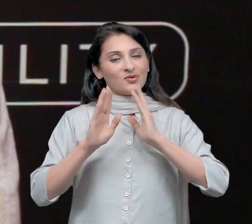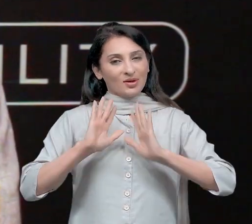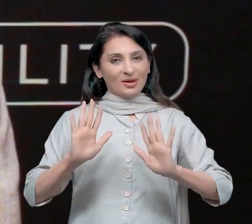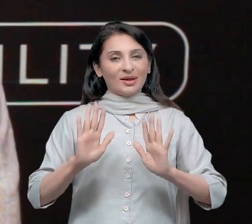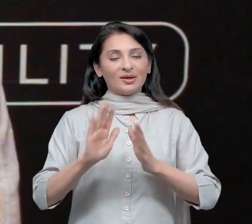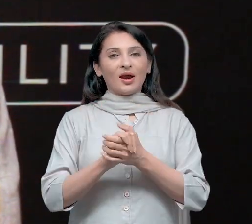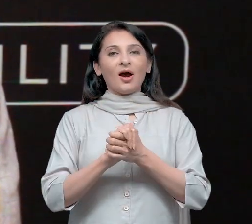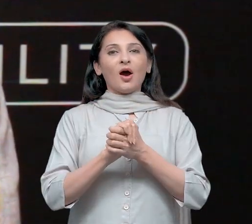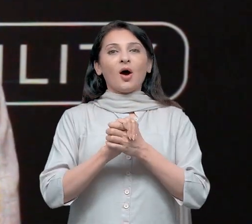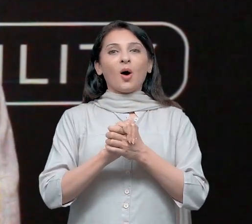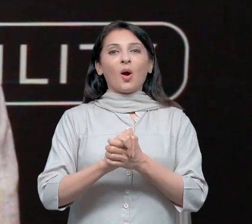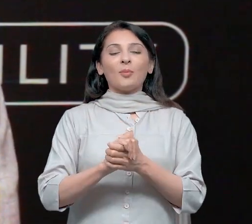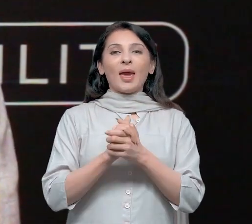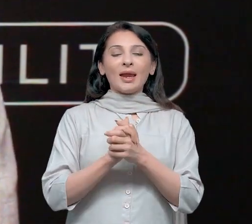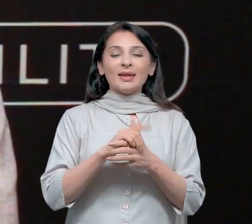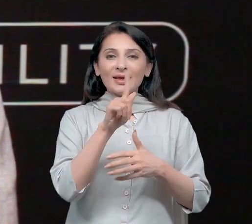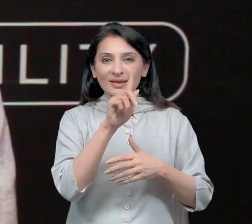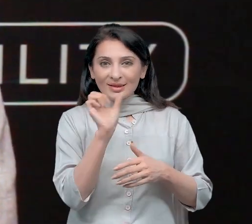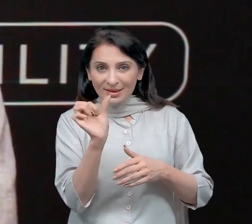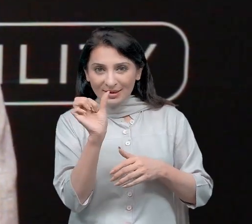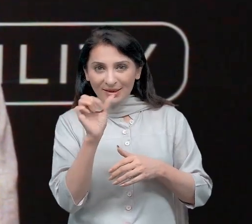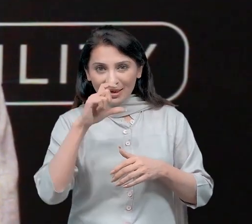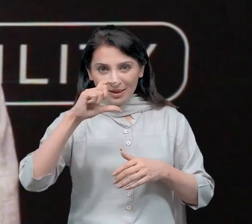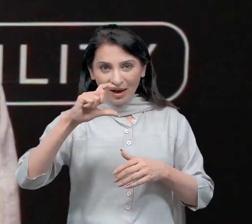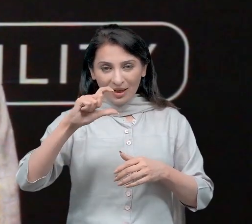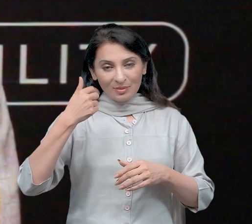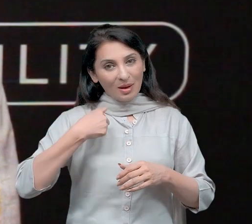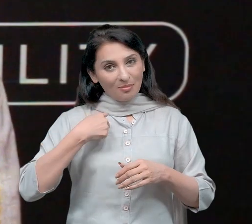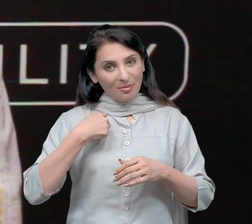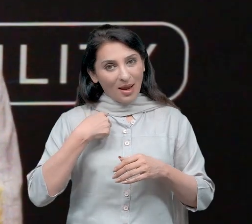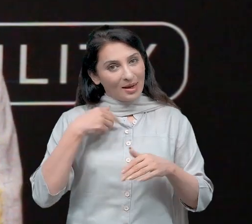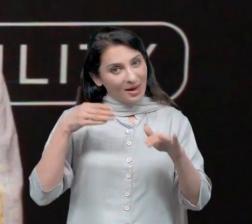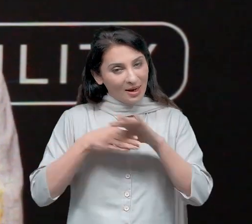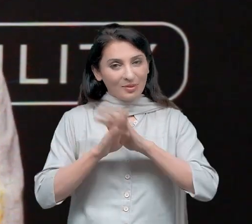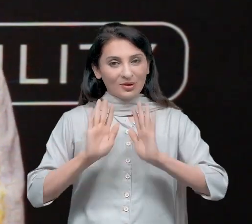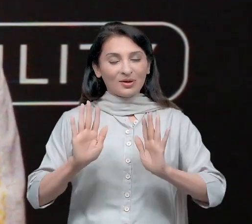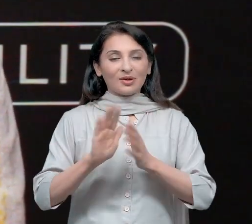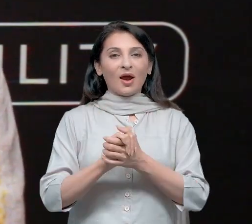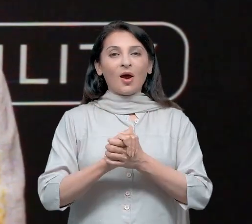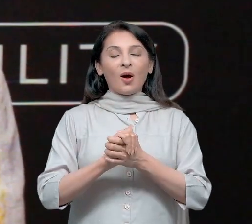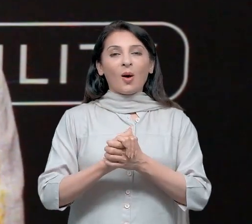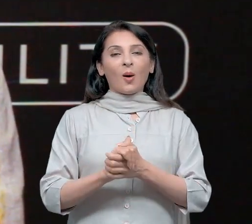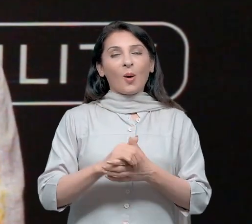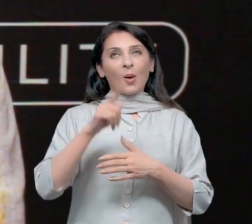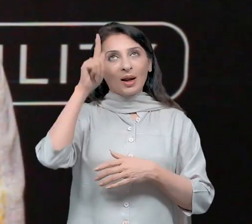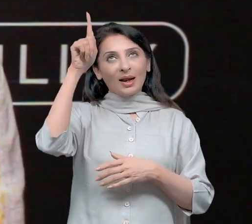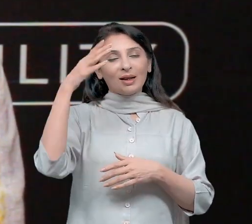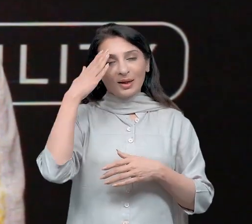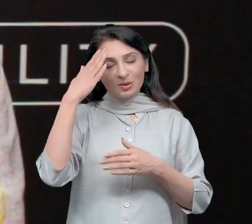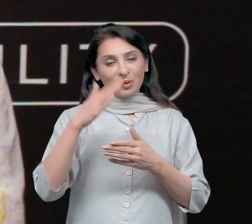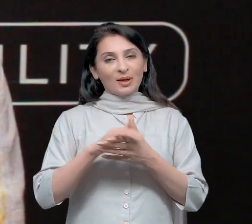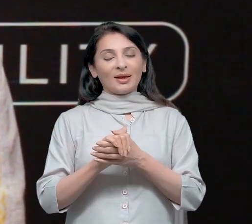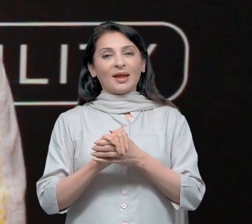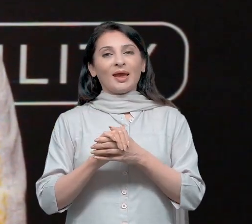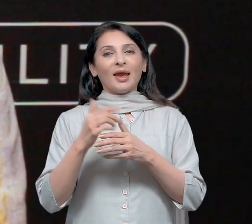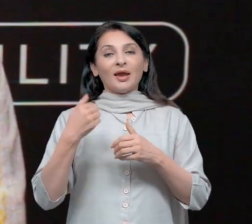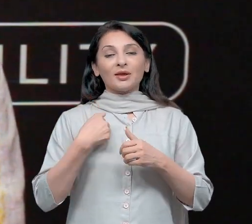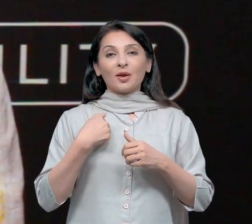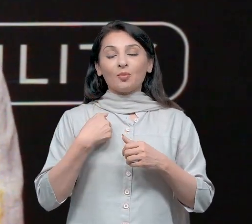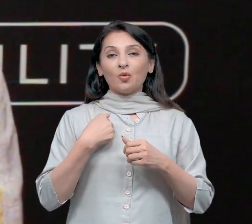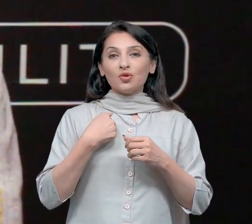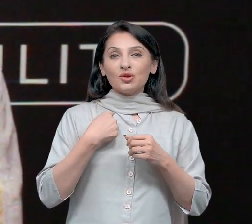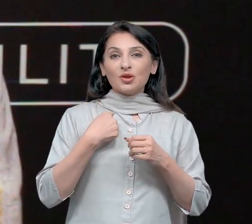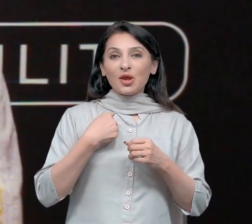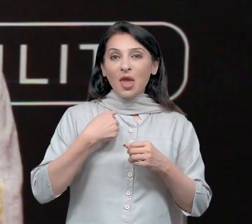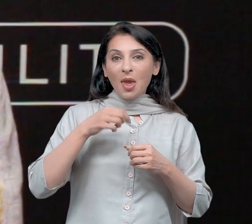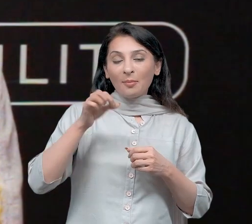एंड पॉलिटिक्स मैंने एडमिशन लिया और अल्हम्दुलिल्लाह मैंने फ़र्स्ट क्लास ऑनर्स के साथ वहाँ से फिर डिग्री हासिल की और स्कॉलरशिप मुझे